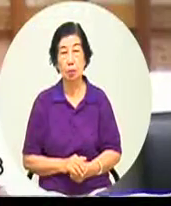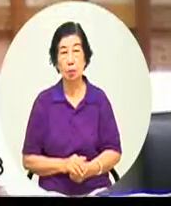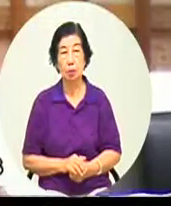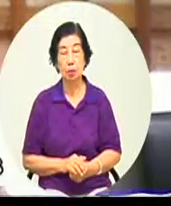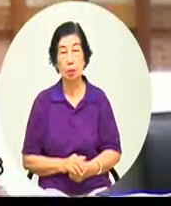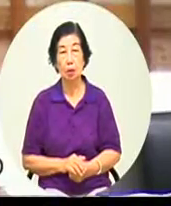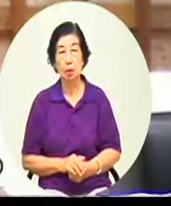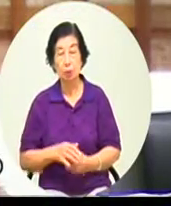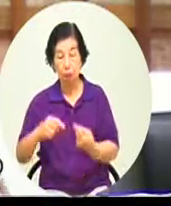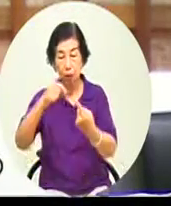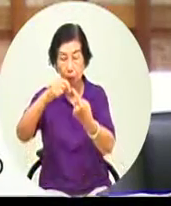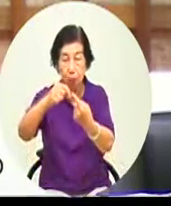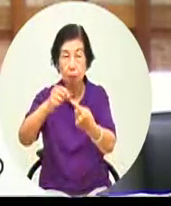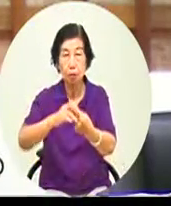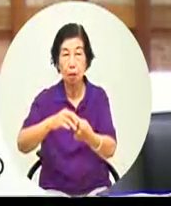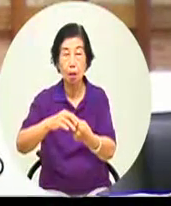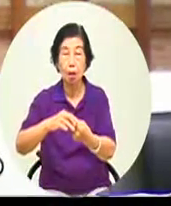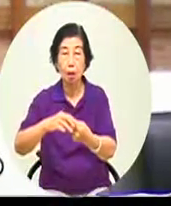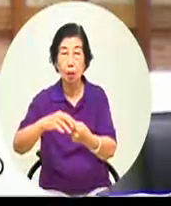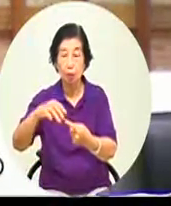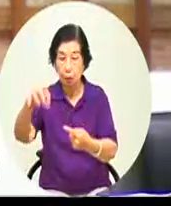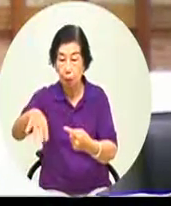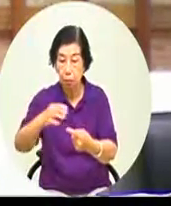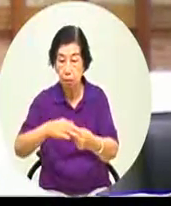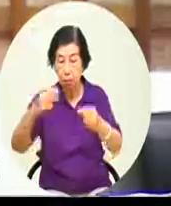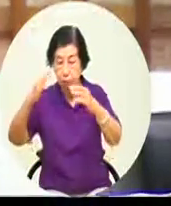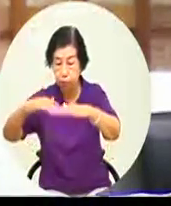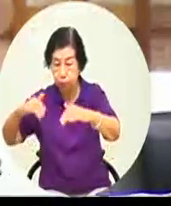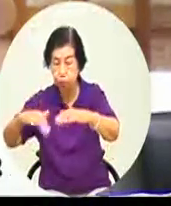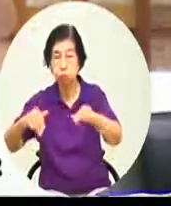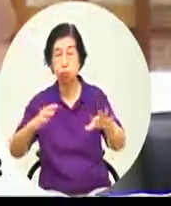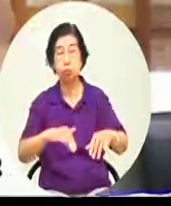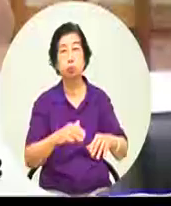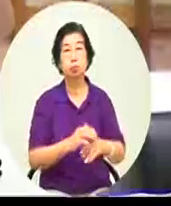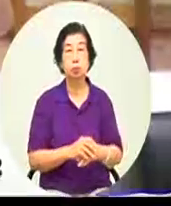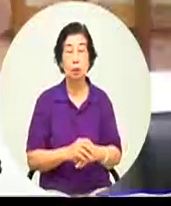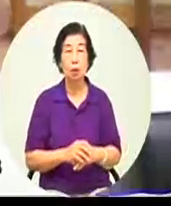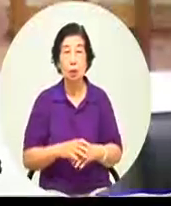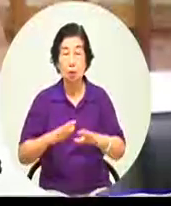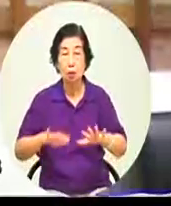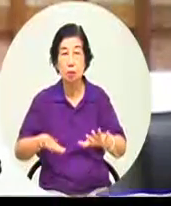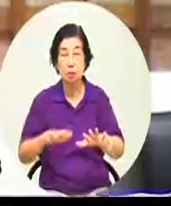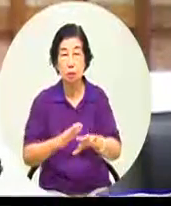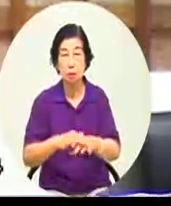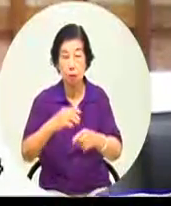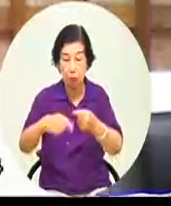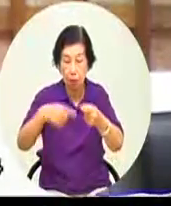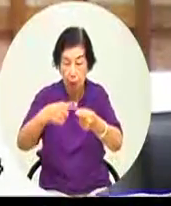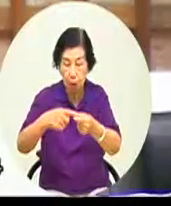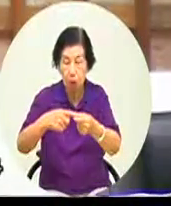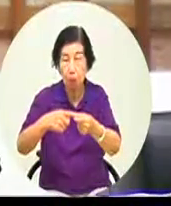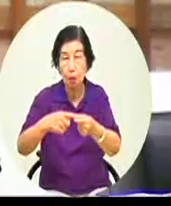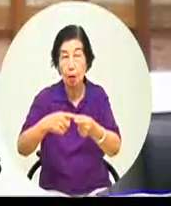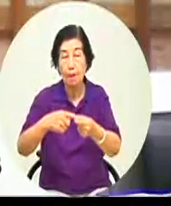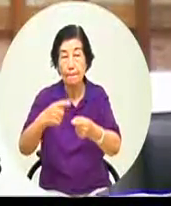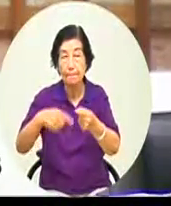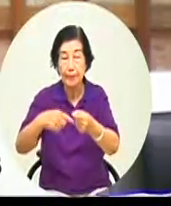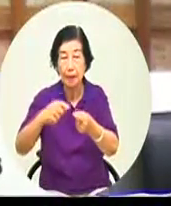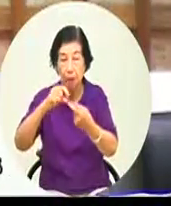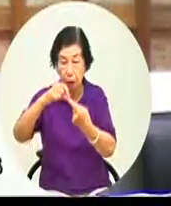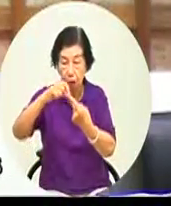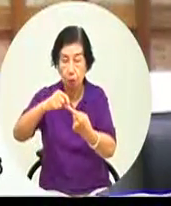撤掉之后，我们看到现在我们好不容易把公车处的那个每一年累积的这么大的一